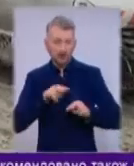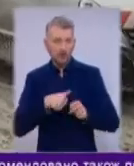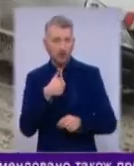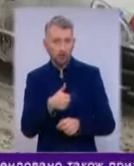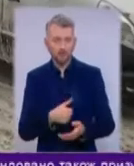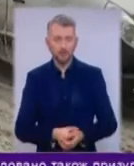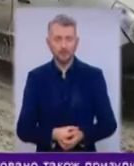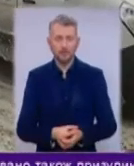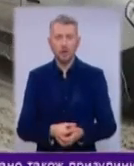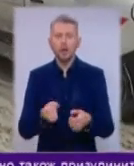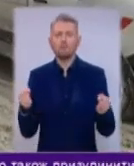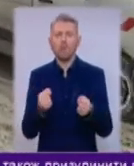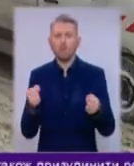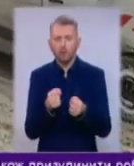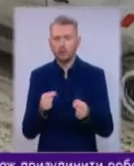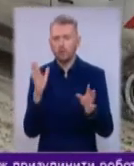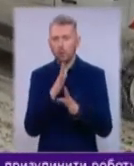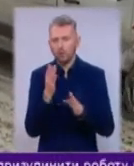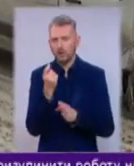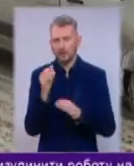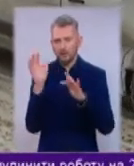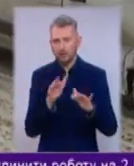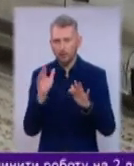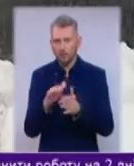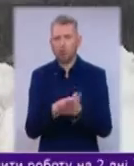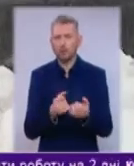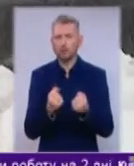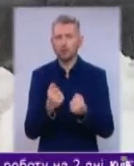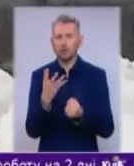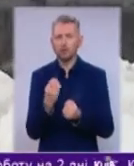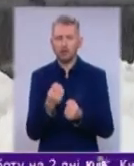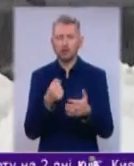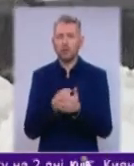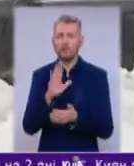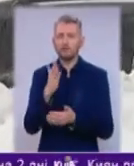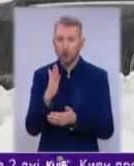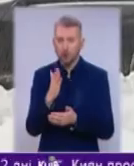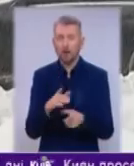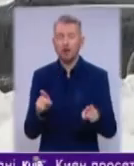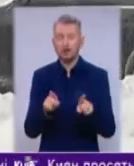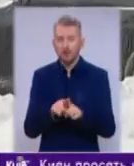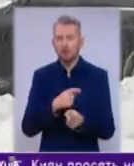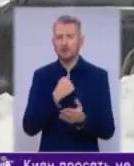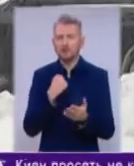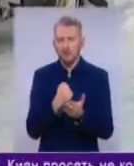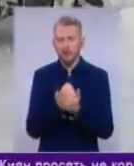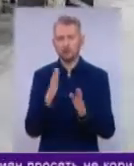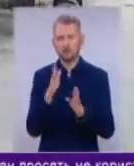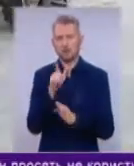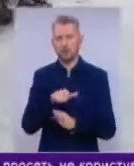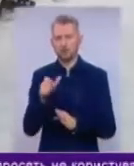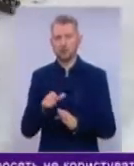хороше. Морозна погода з невеликими снігопадами протримається ще до вівторка, принаймні так стверджують синоптики.